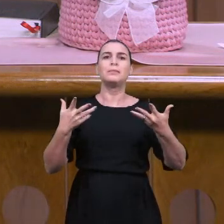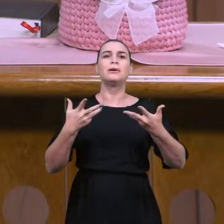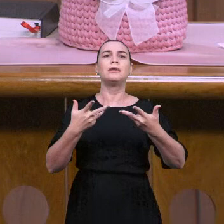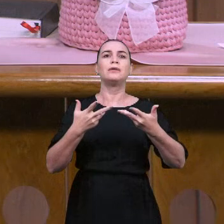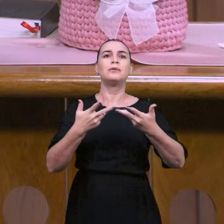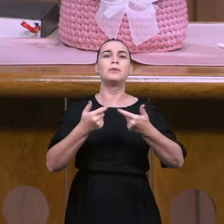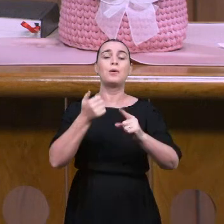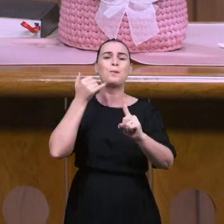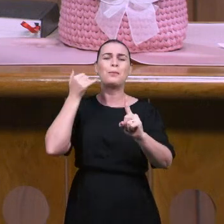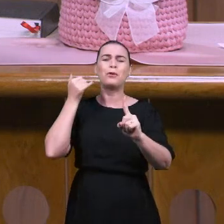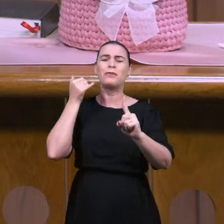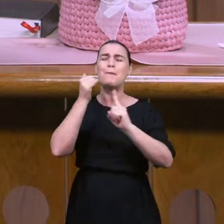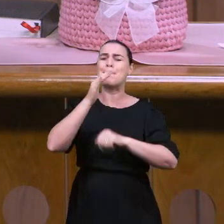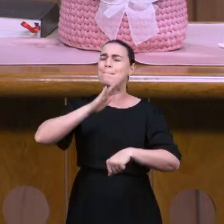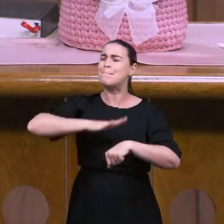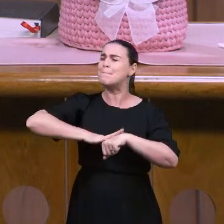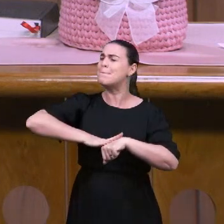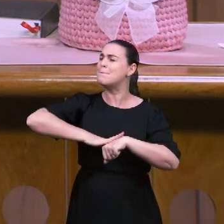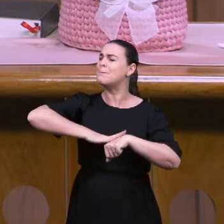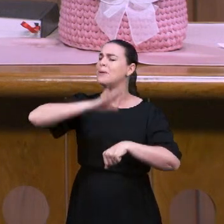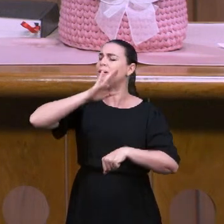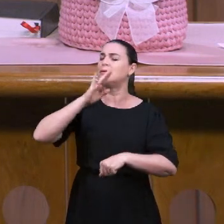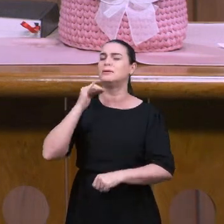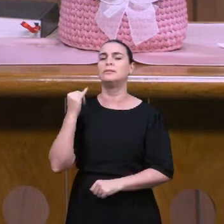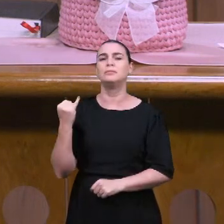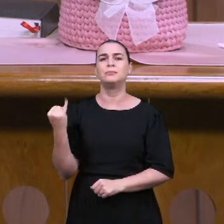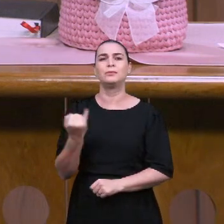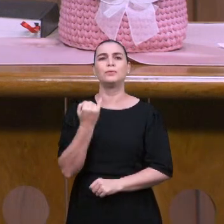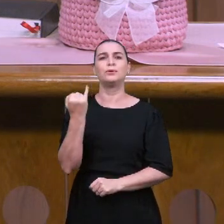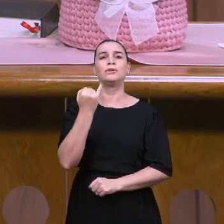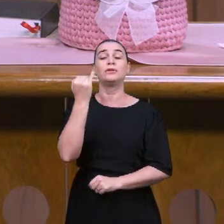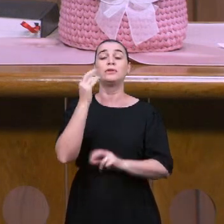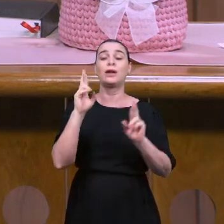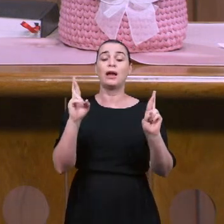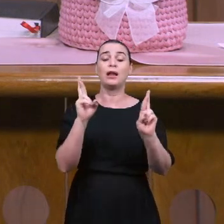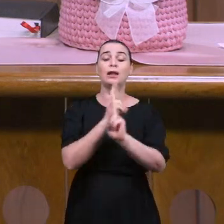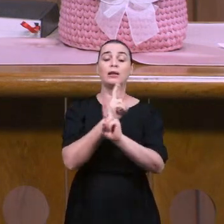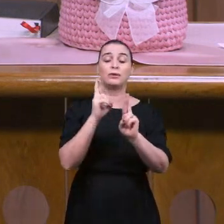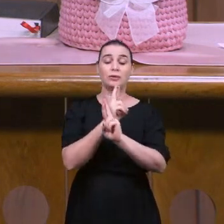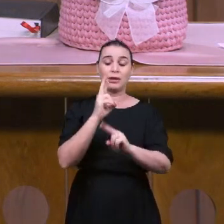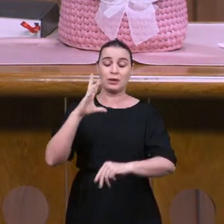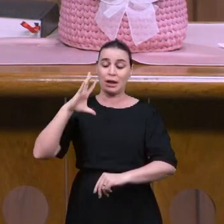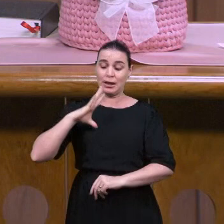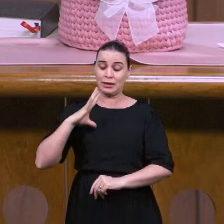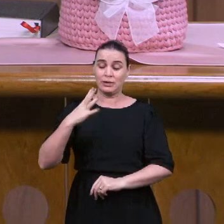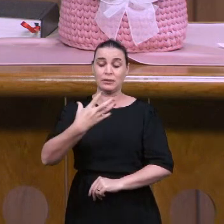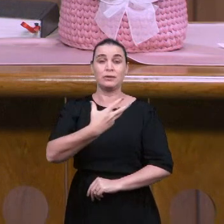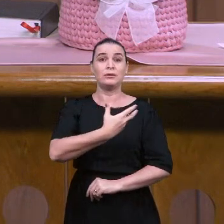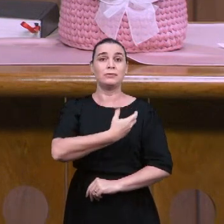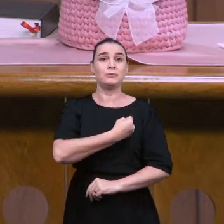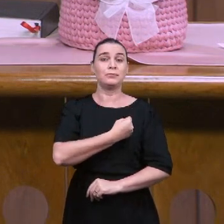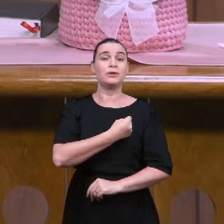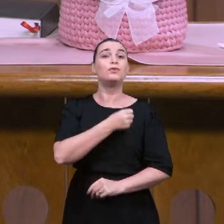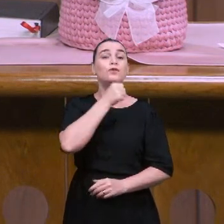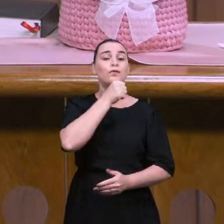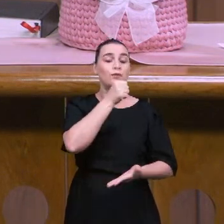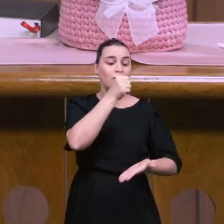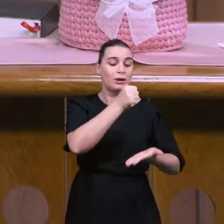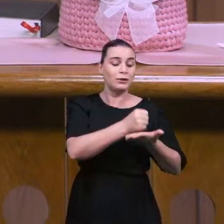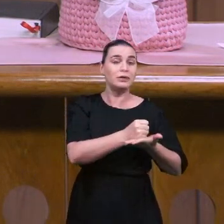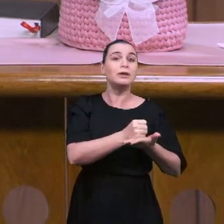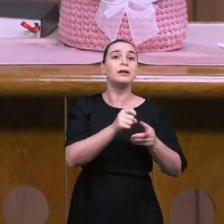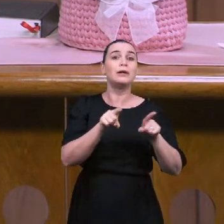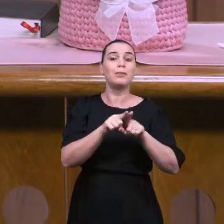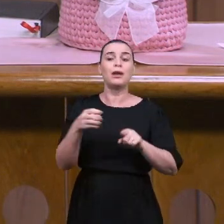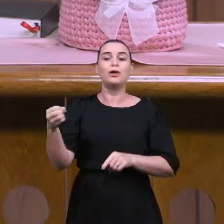fait prophétique plus important qui est lié au salut, qui si bien